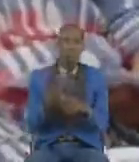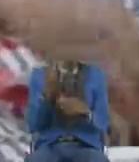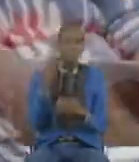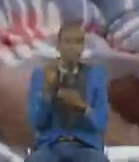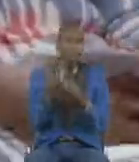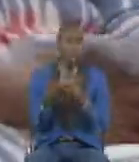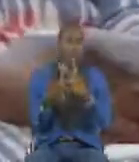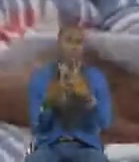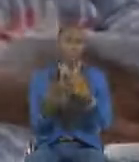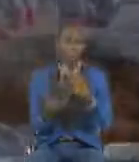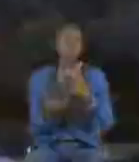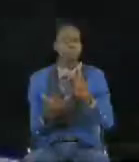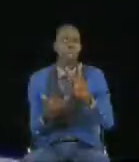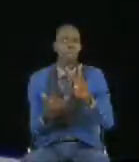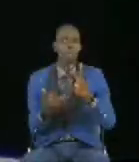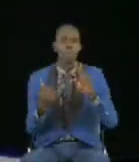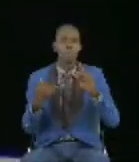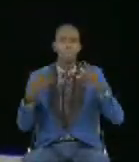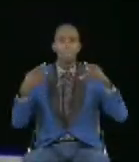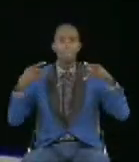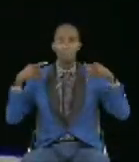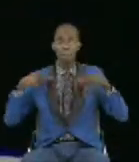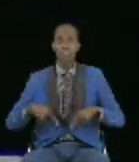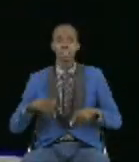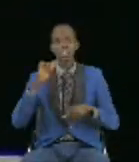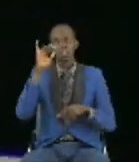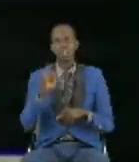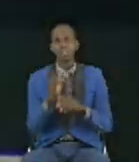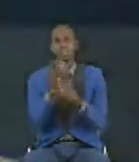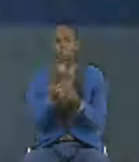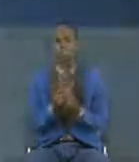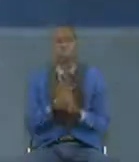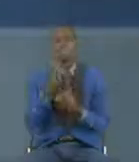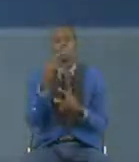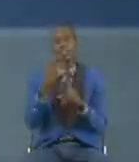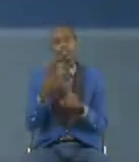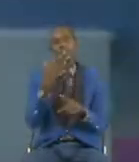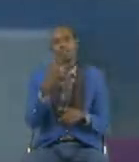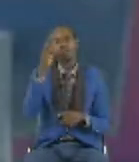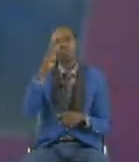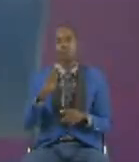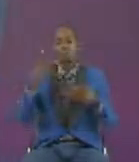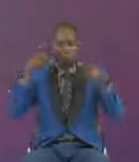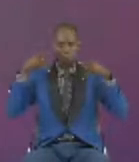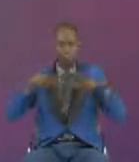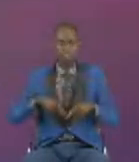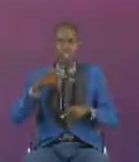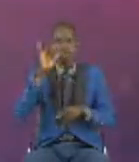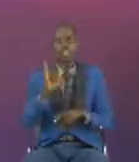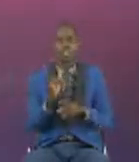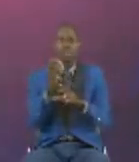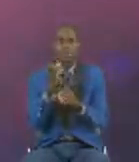Deuxième élément maintenant, recevoir personnellement la parole de Dieu. Personnellement, recevoir